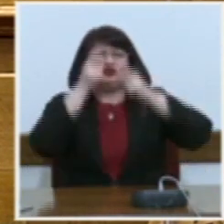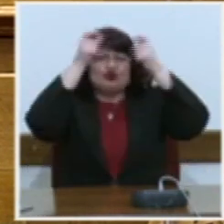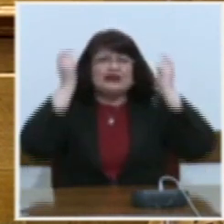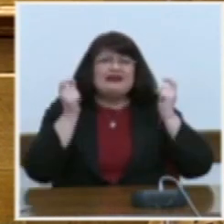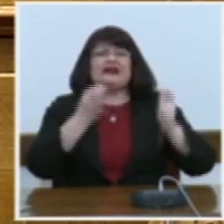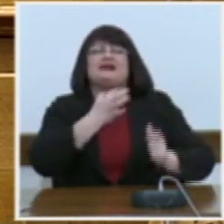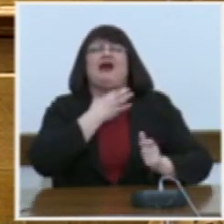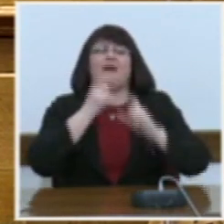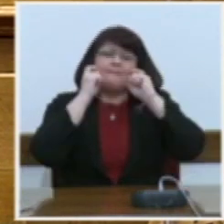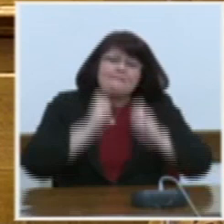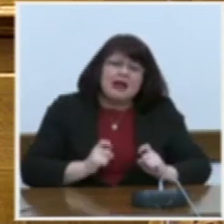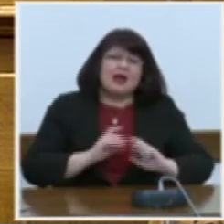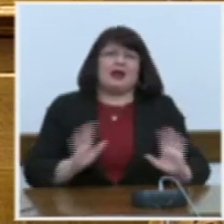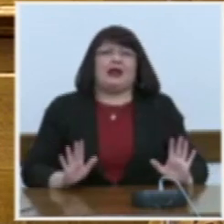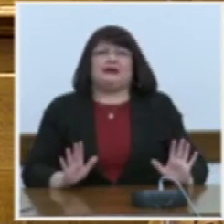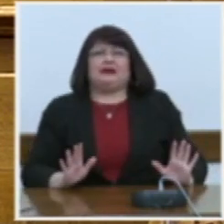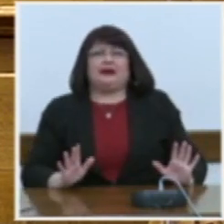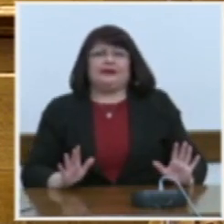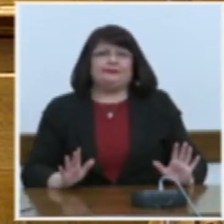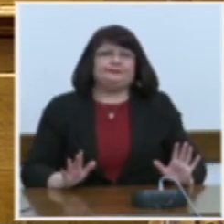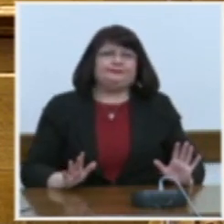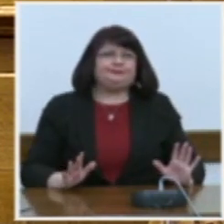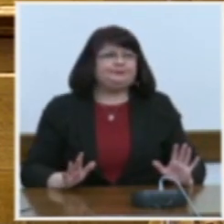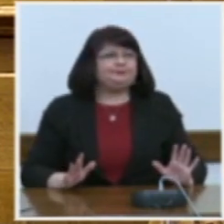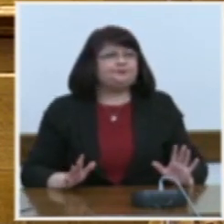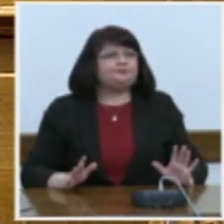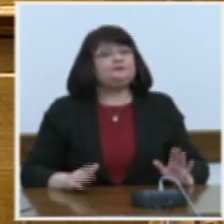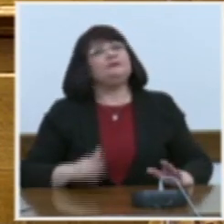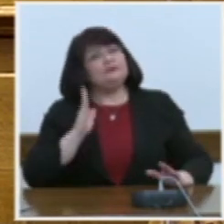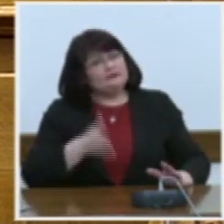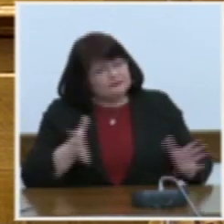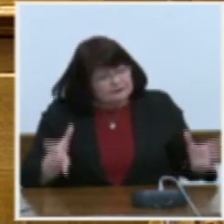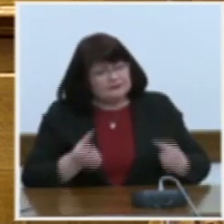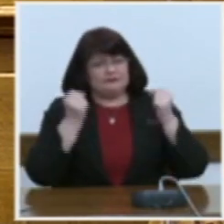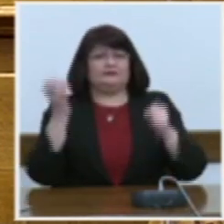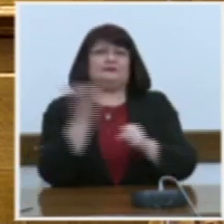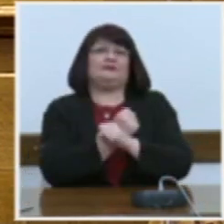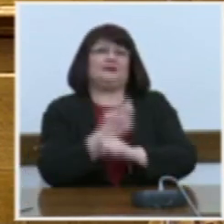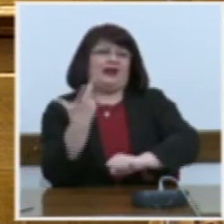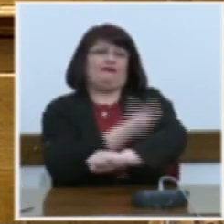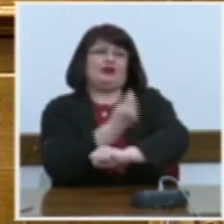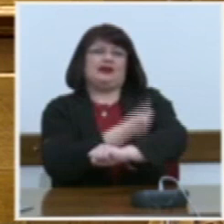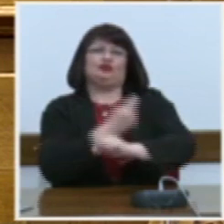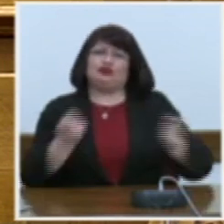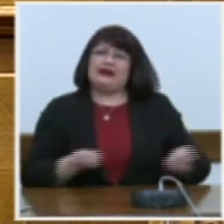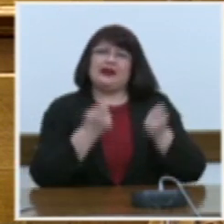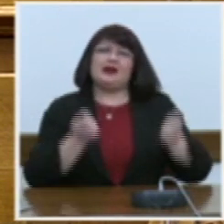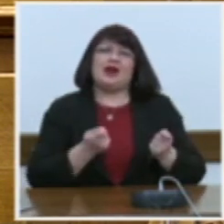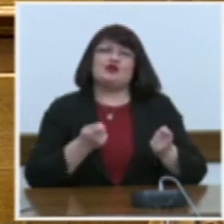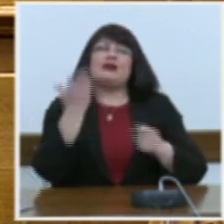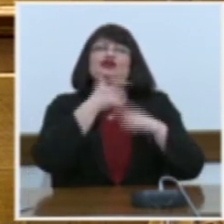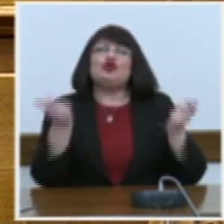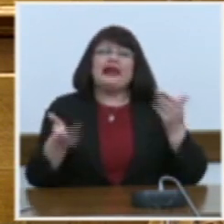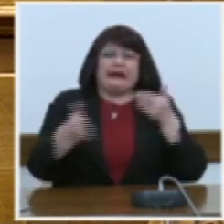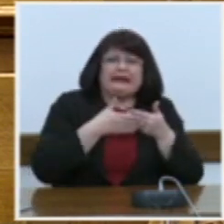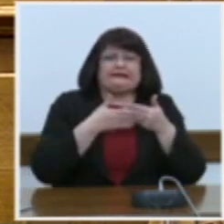απαραίτητη εκτός των άλλων και για να βγάλει πέρα και το πρόγραμμα των εμβολιασμών. Ανοιγοκλίνετε τα σχολεία,